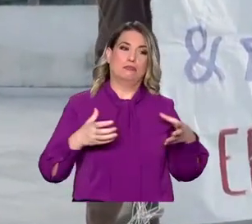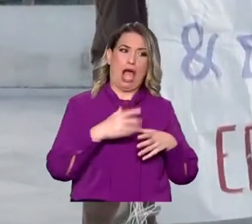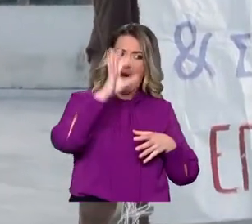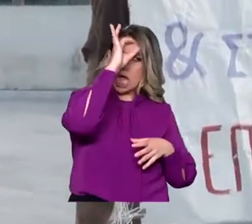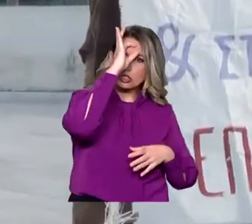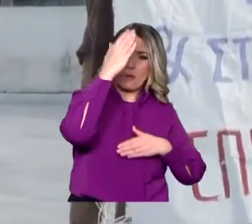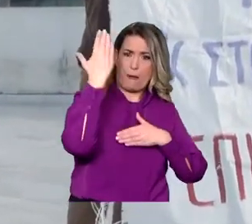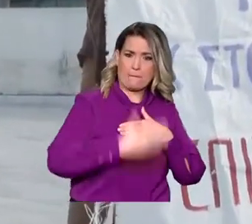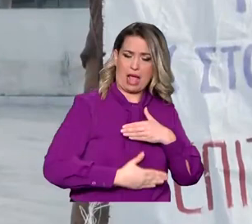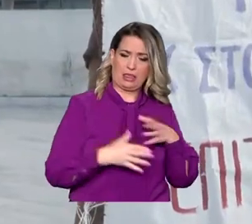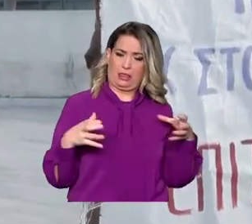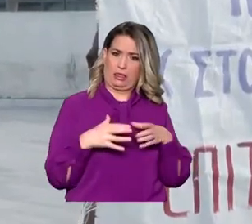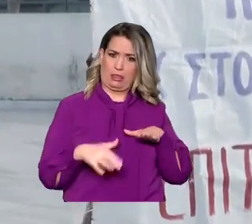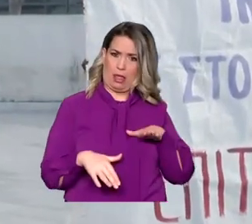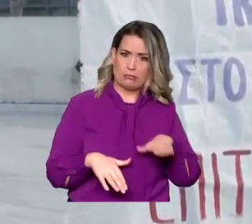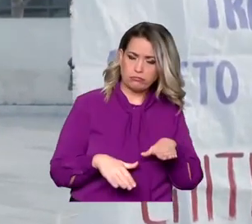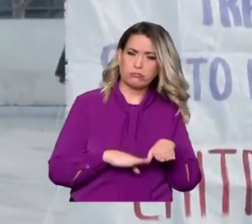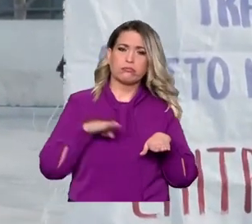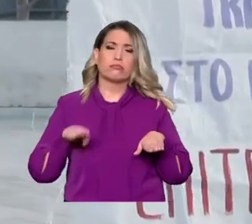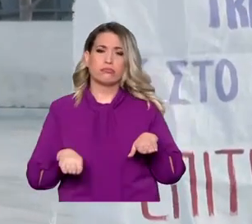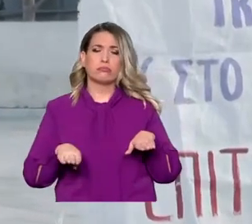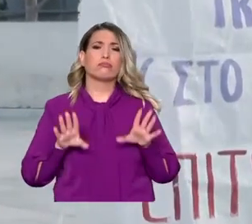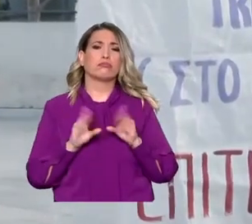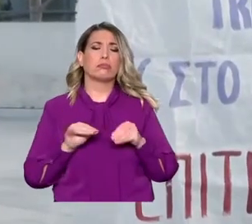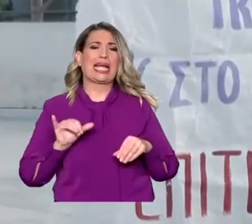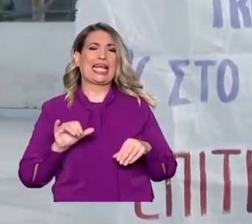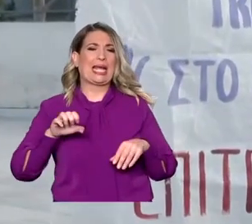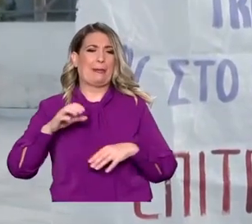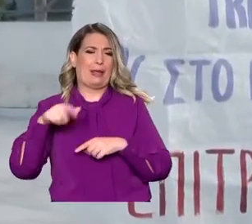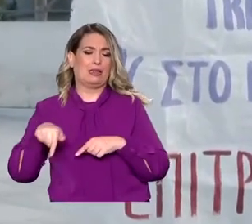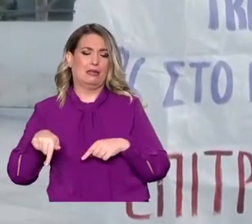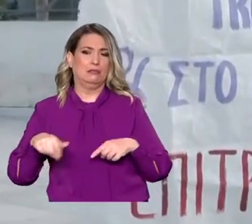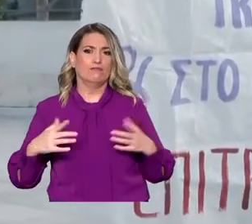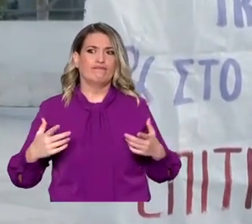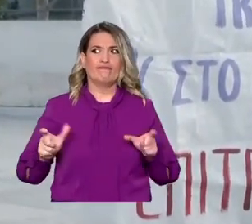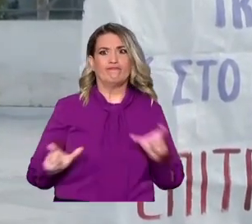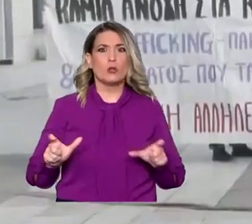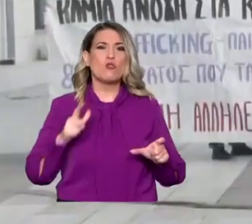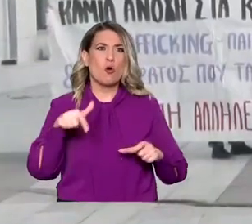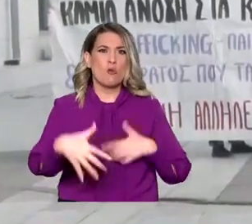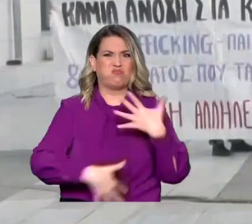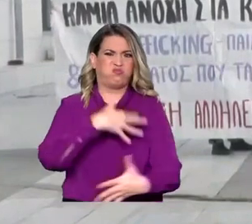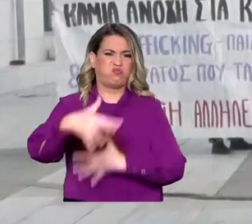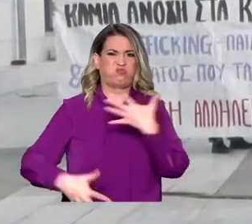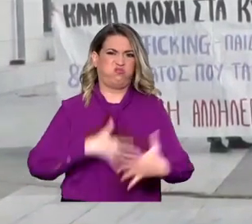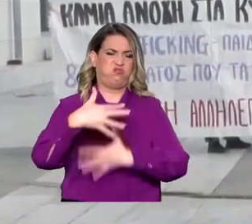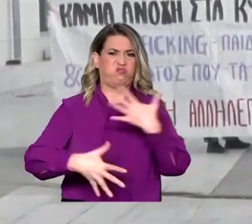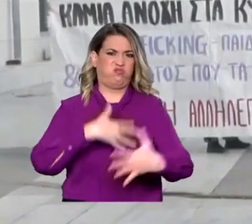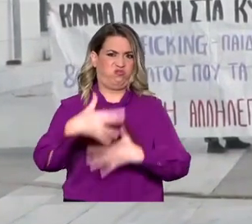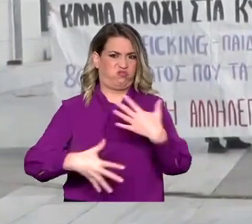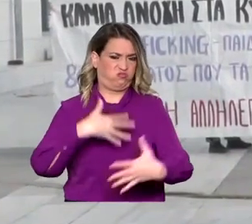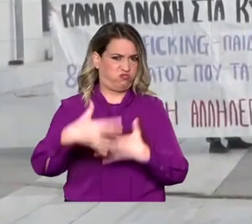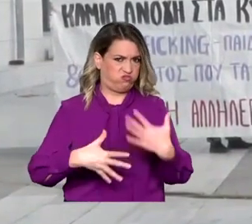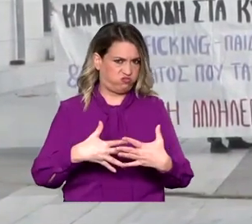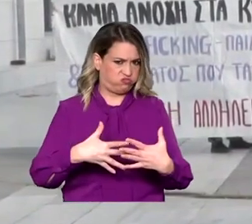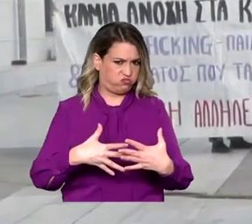των ματ ομάδα των ματ και των ιμετ καθώς είχαν οξυνθεί πάρα πολύ τα πνεύματα βεβαίως καταληκτικό ρόλο έπαιξε η παρέμβαση της